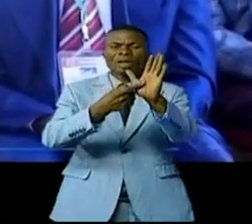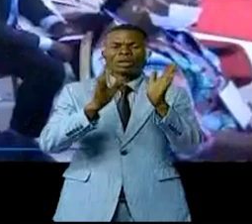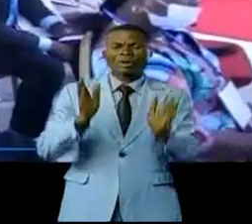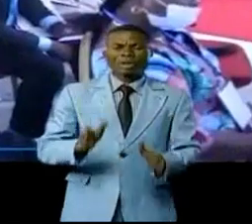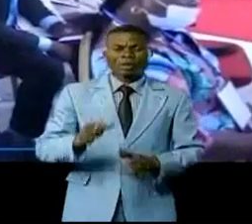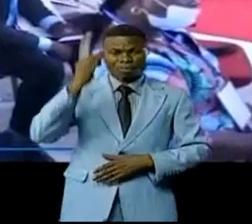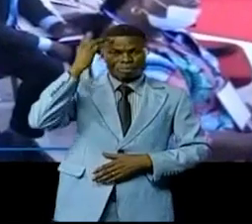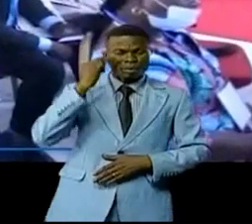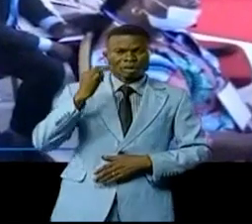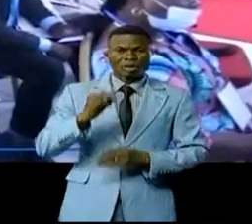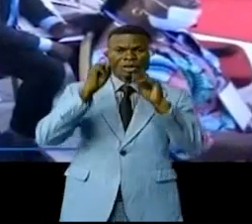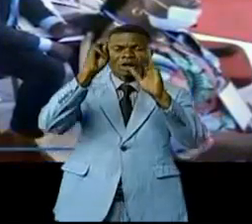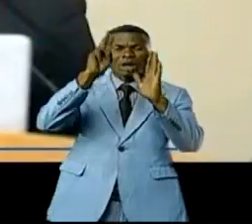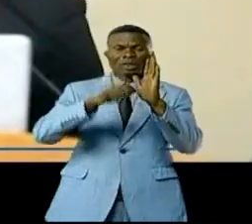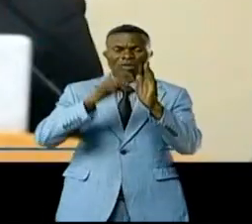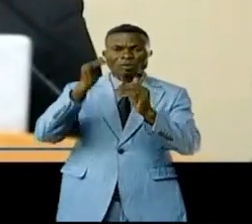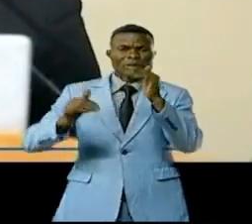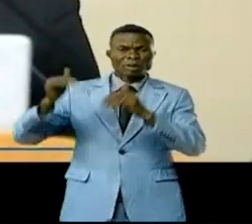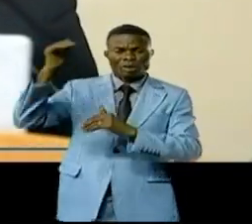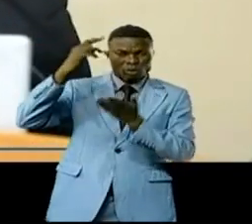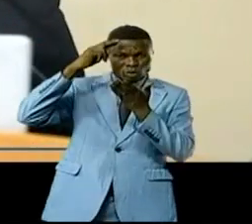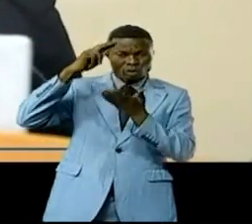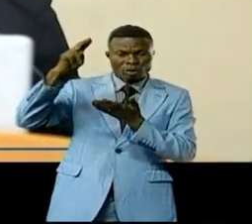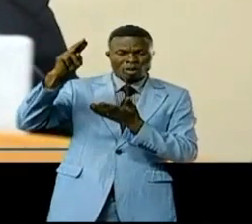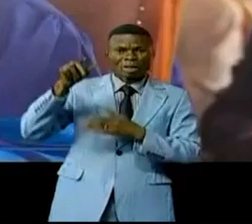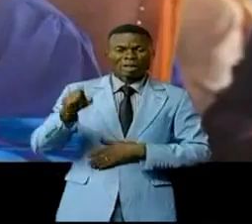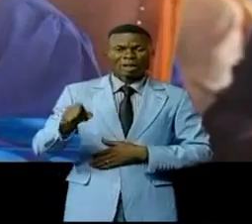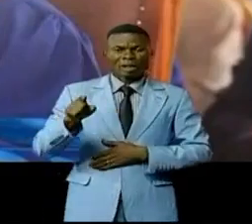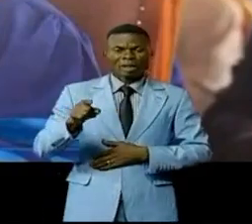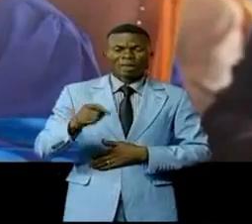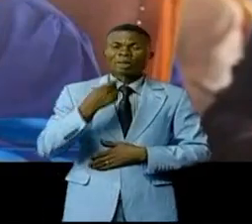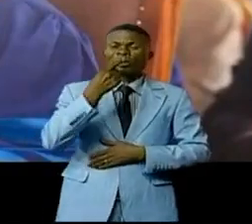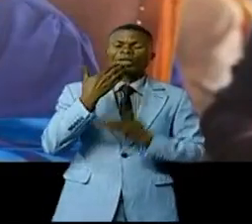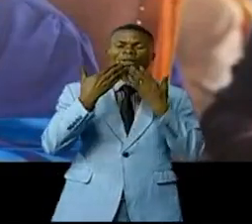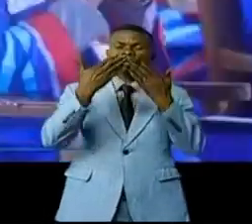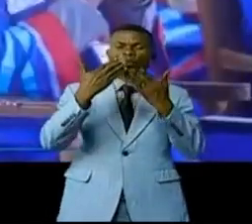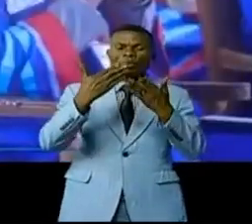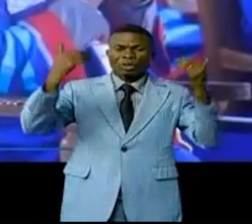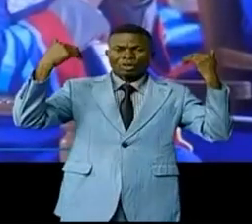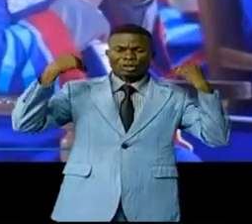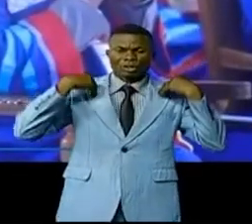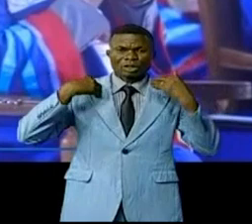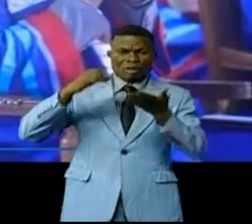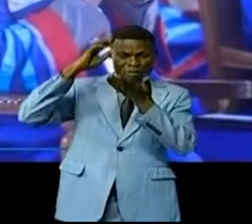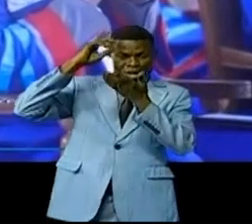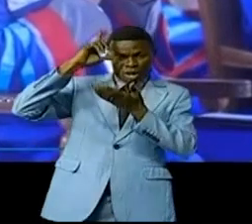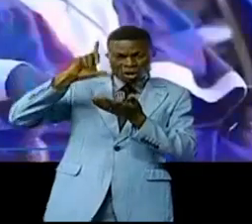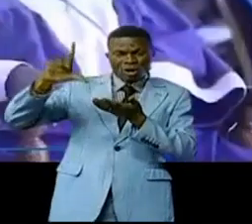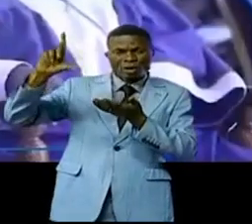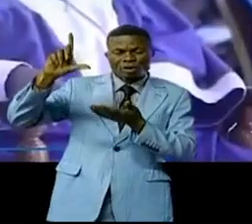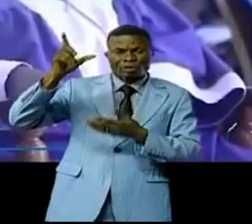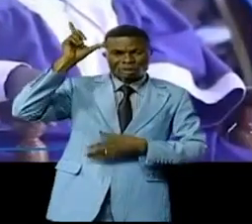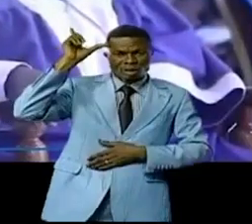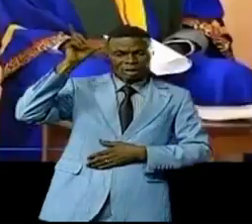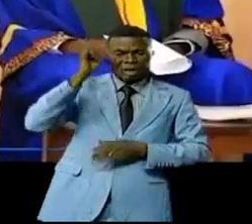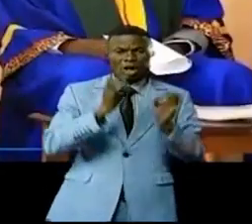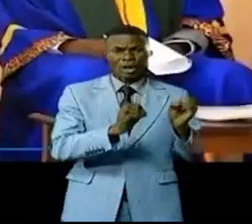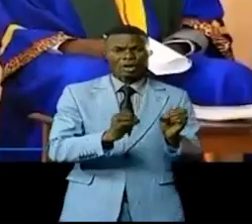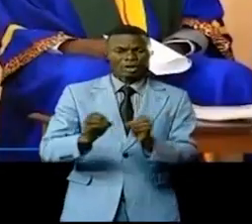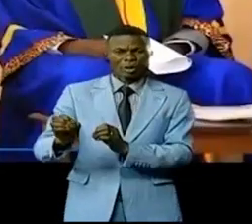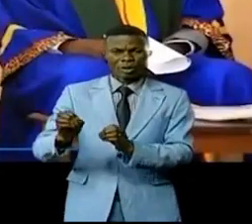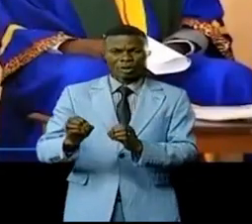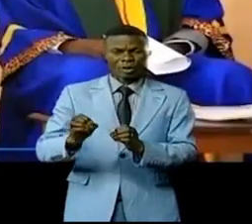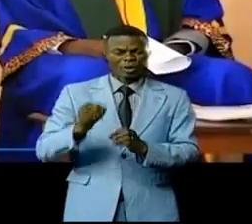l'enseignement supérieur universitaire, Lofembe Benkeya, a remercié le recteur et son comité de gestion pour l'organisation et